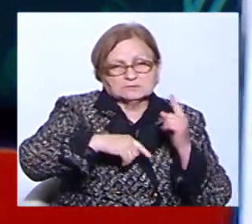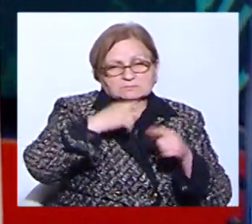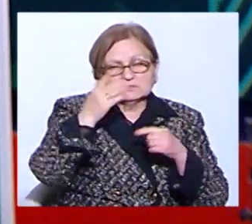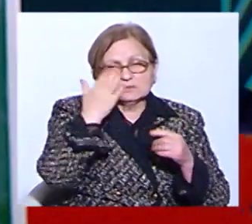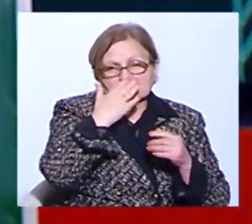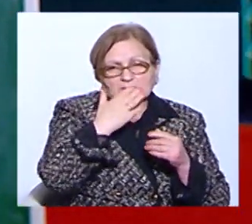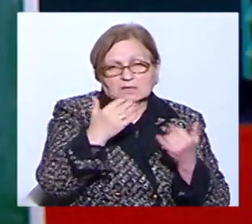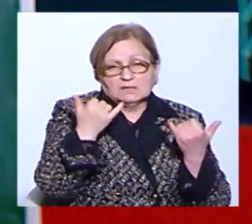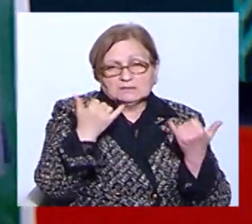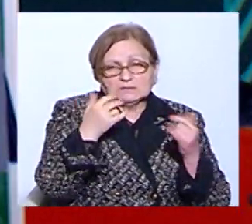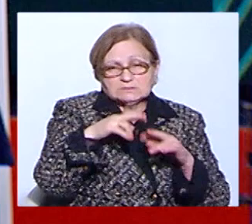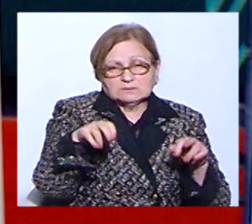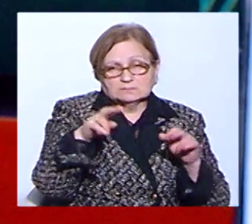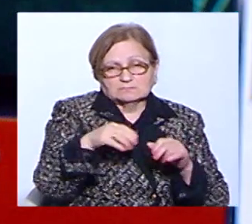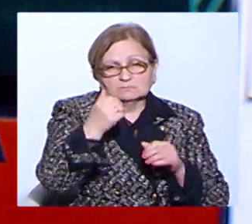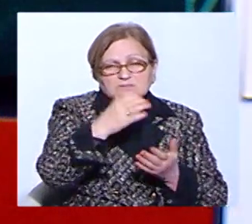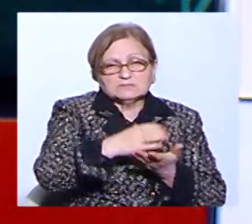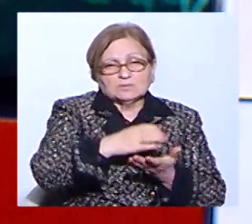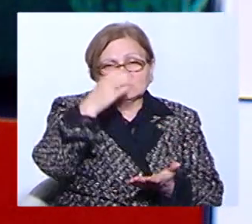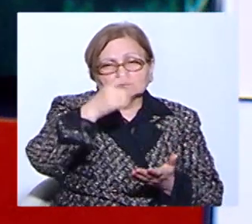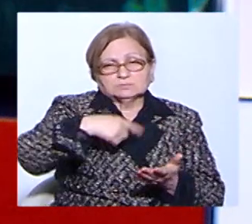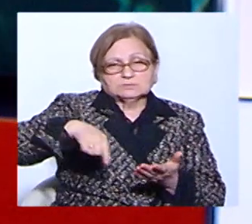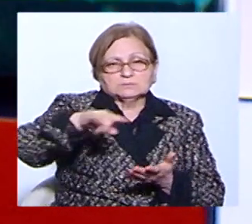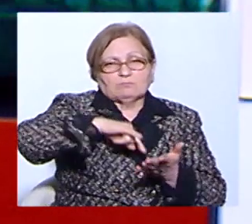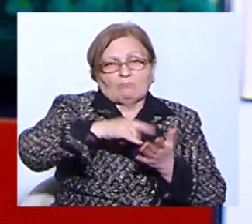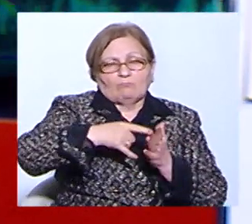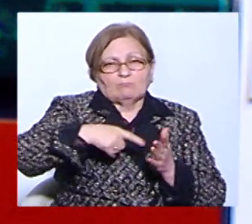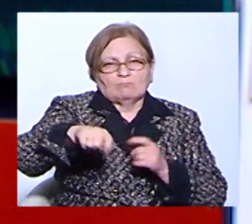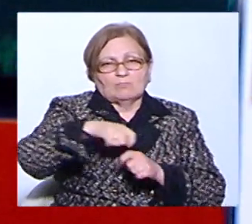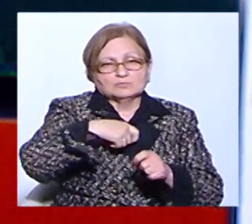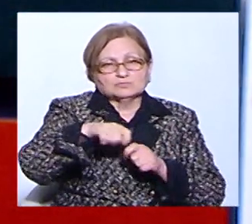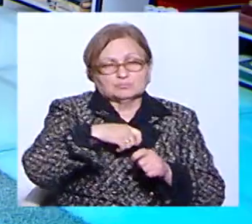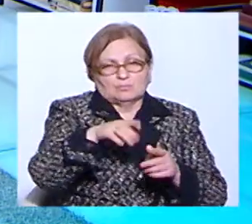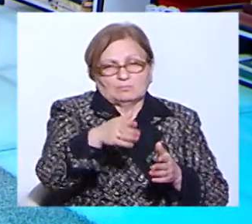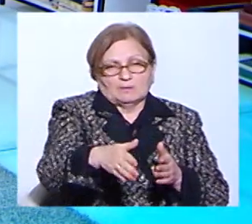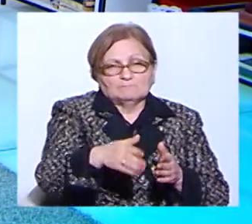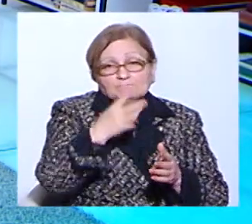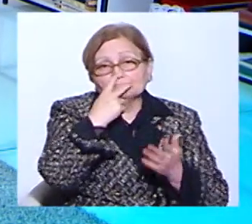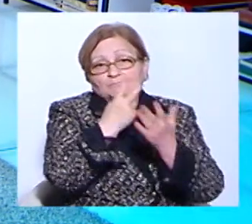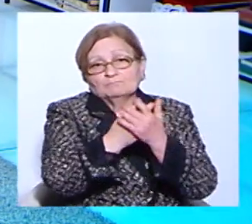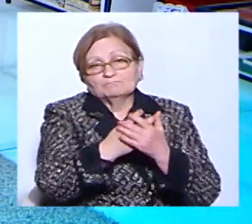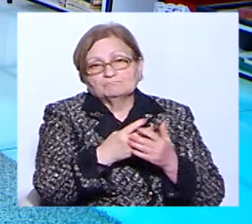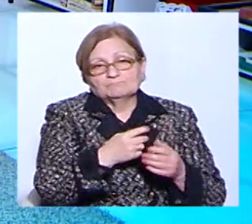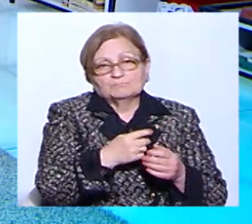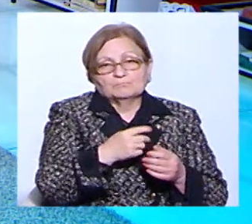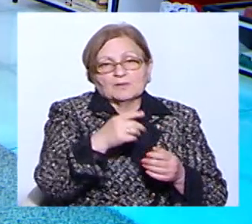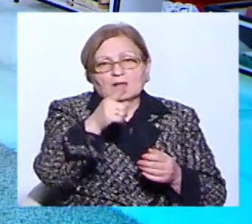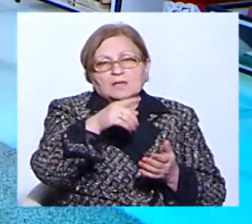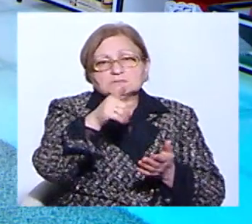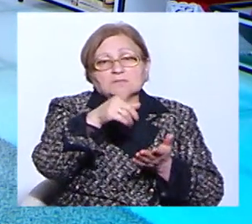გაკვეთილიდან. დღეს განვიხილოთ კონუსის მოცულობა. აი ნახეთ, შევხედოთ აი ამ კონუს და